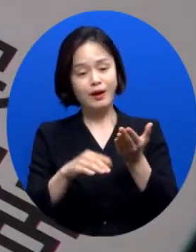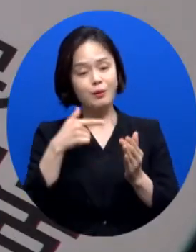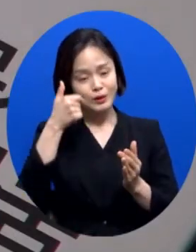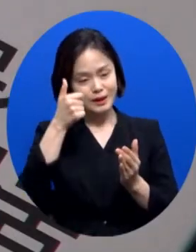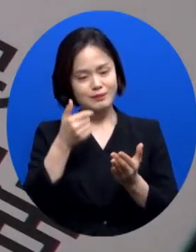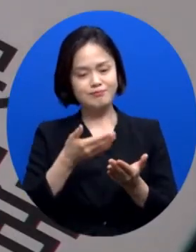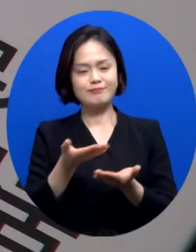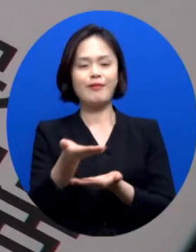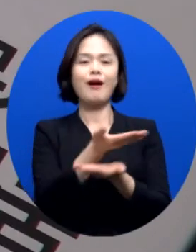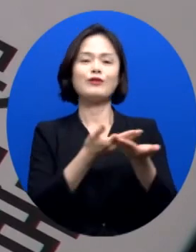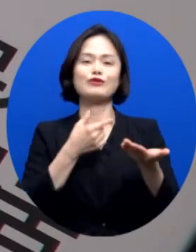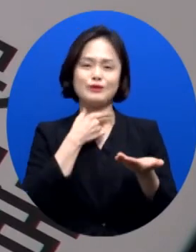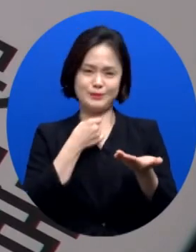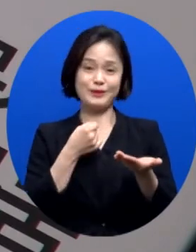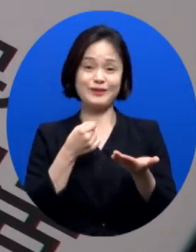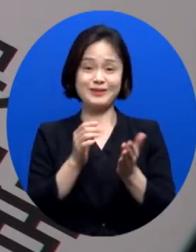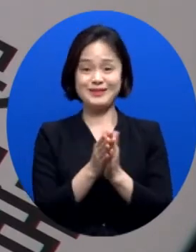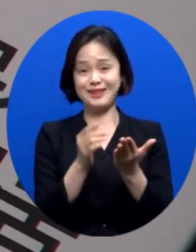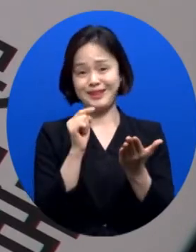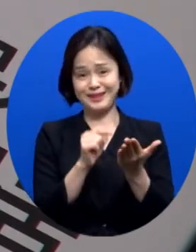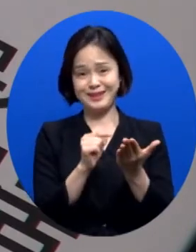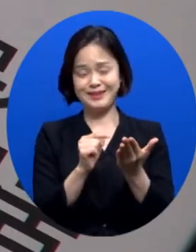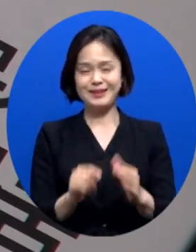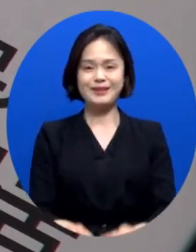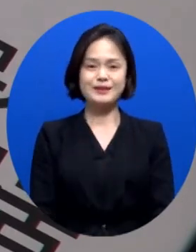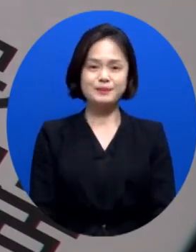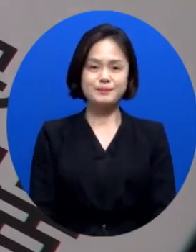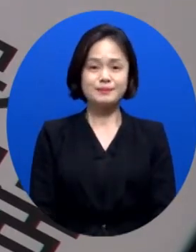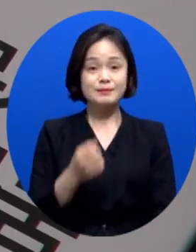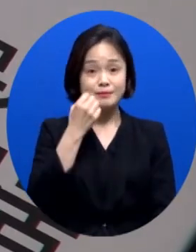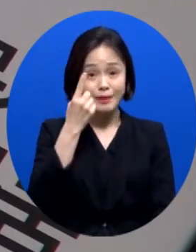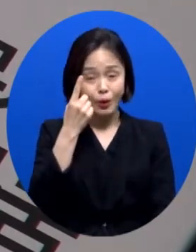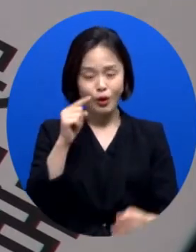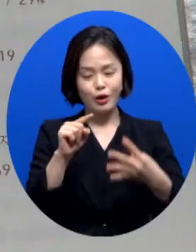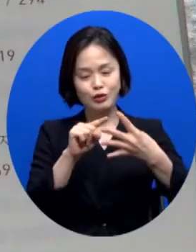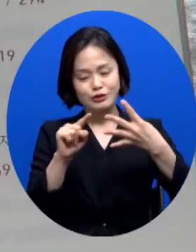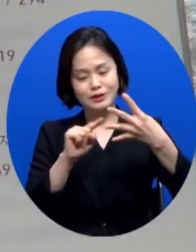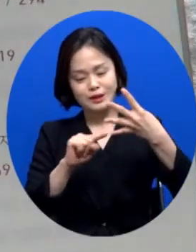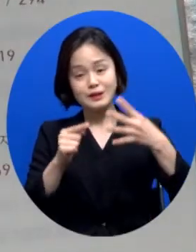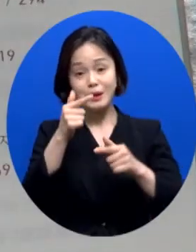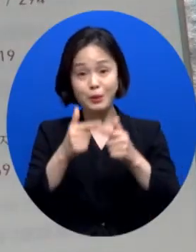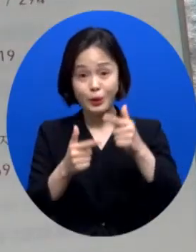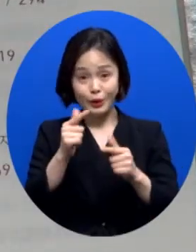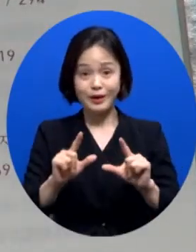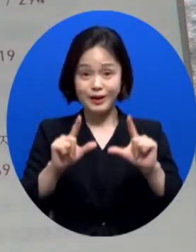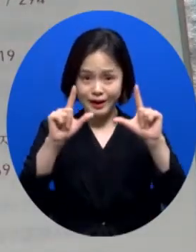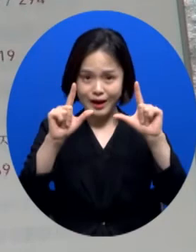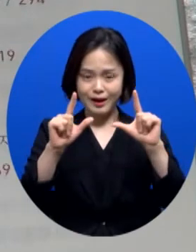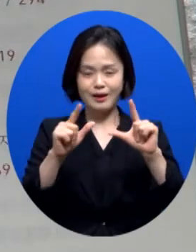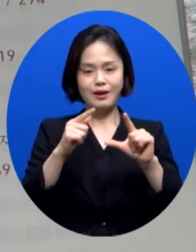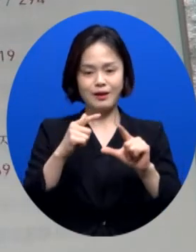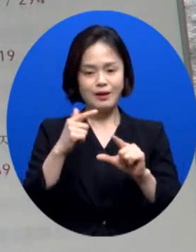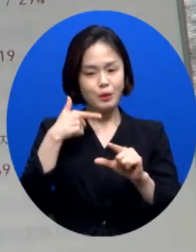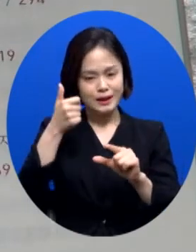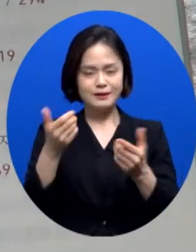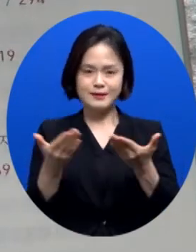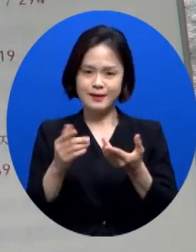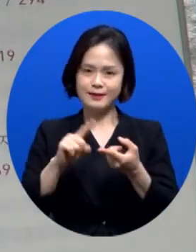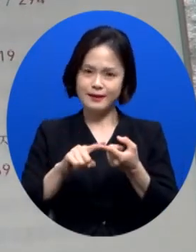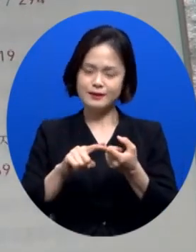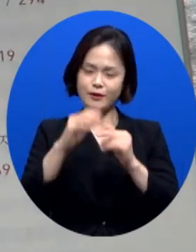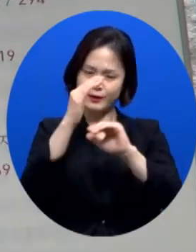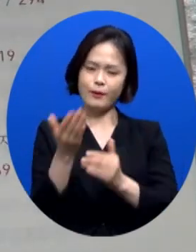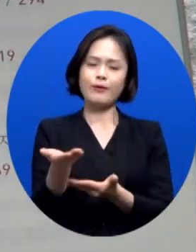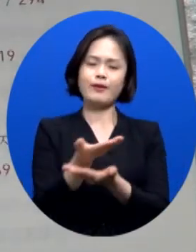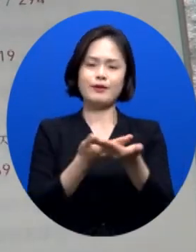그간 국제독립교회 연합회와 협력해 매월 둘째, 넷째 목요일에 목회 나눔 시간을 가졌습니다.